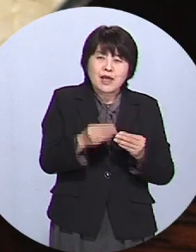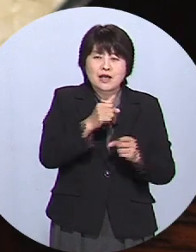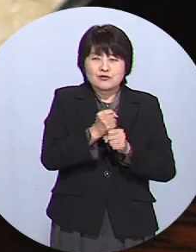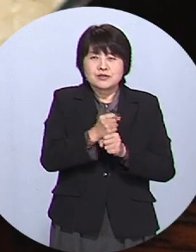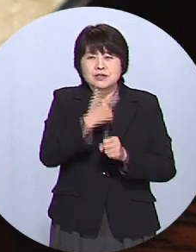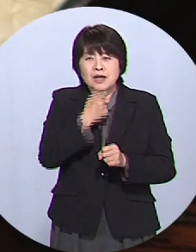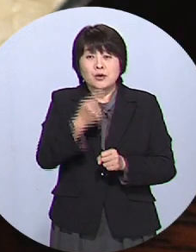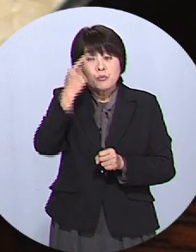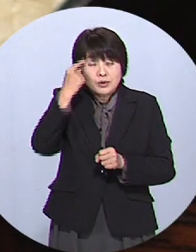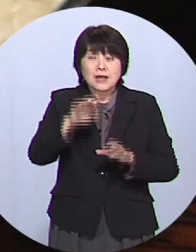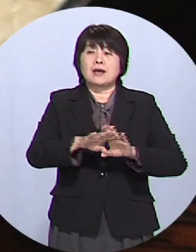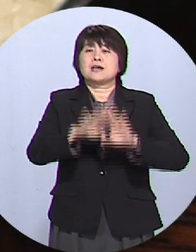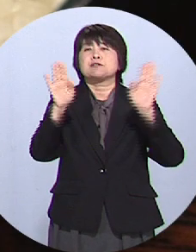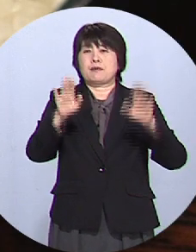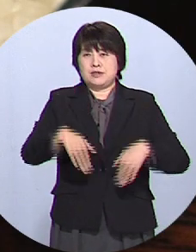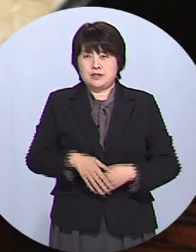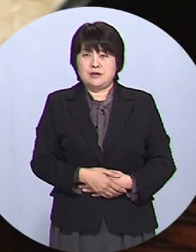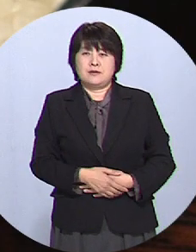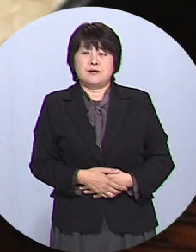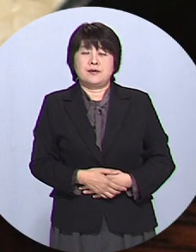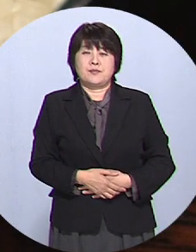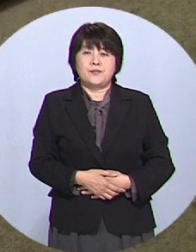ました。